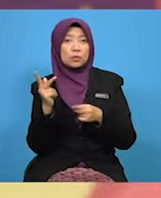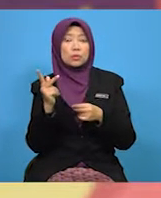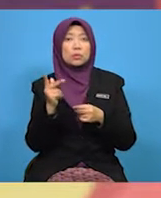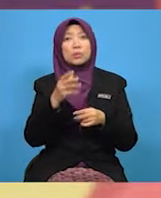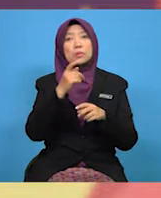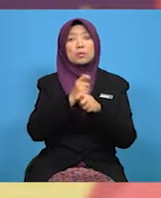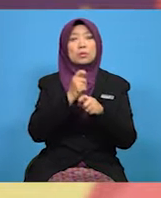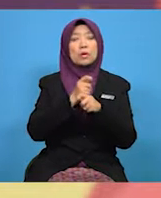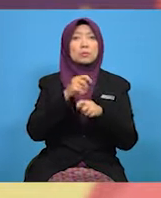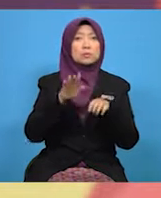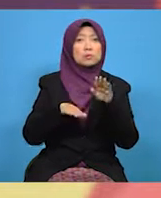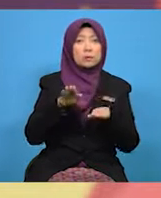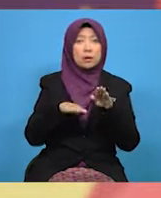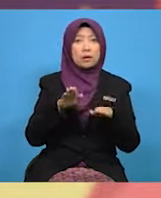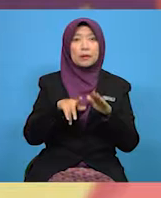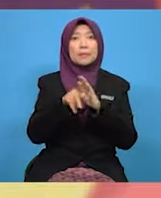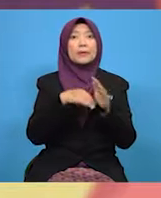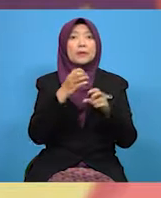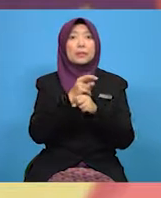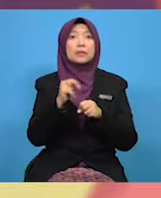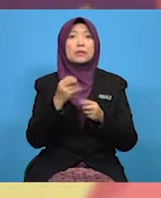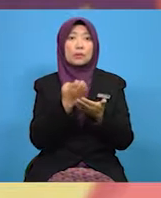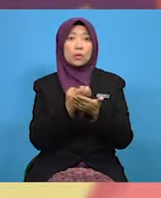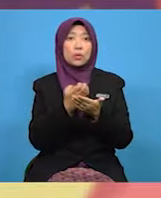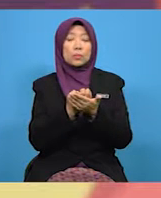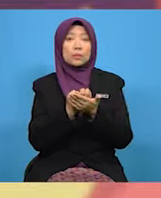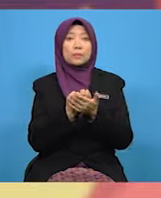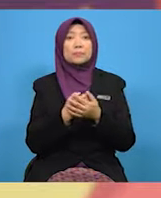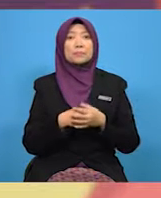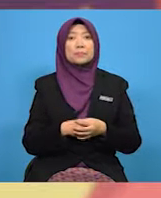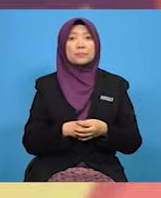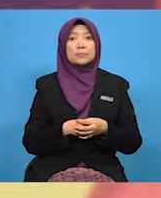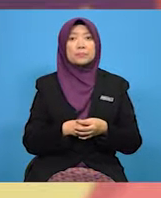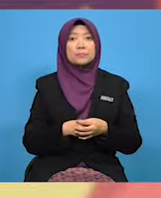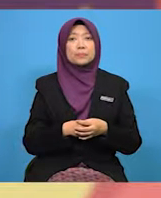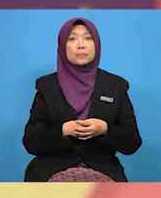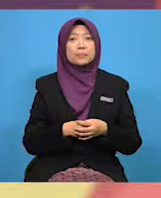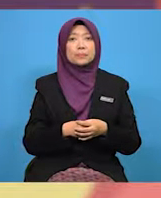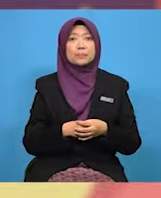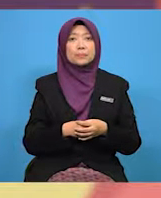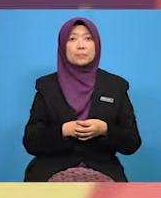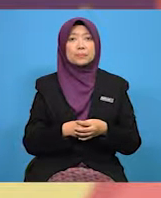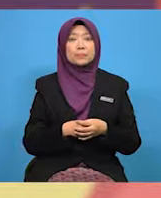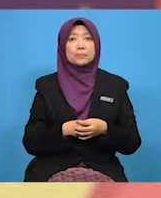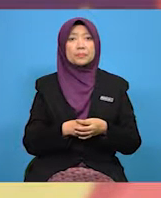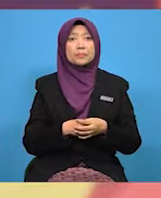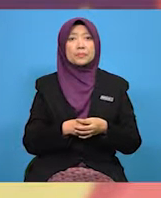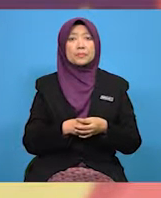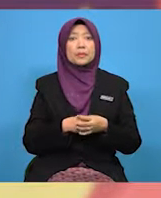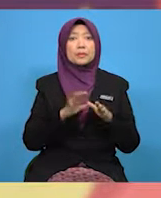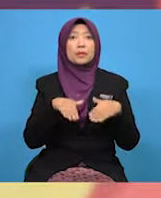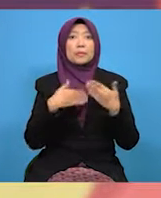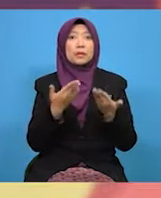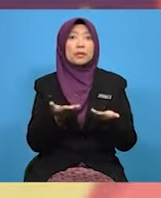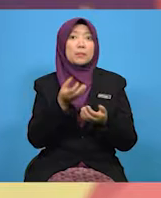penentuan keseimbangan pendapatan ekonomi 3 sektor sebagaimana yang